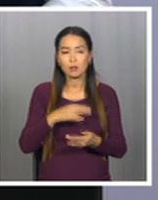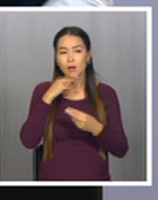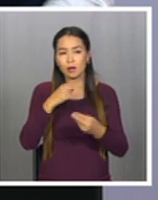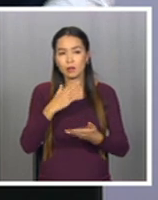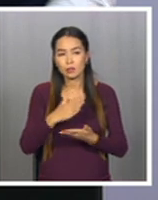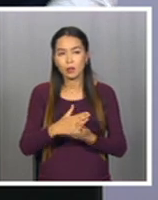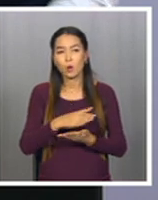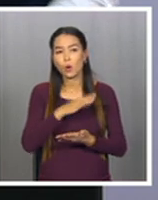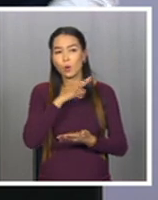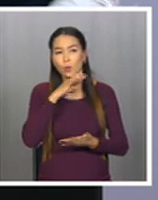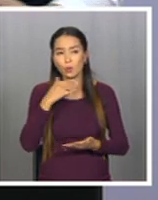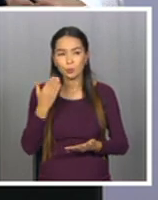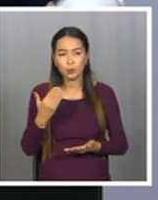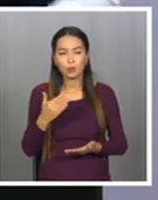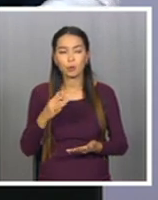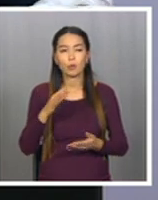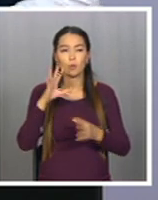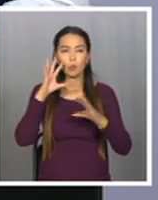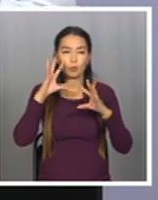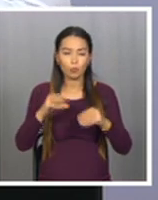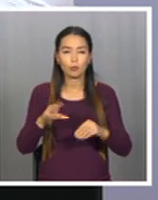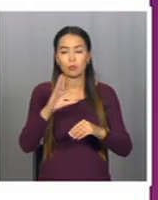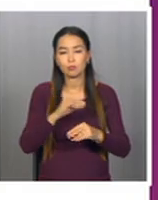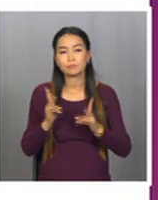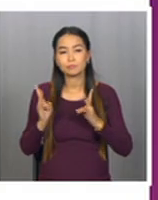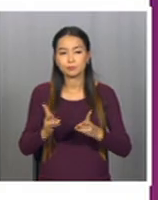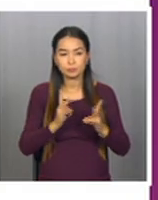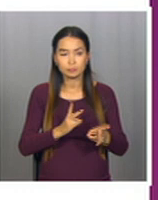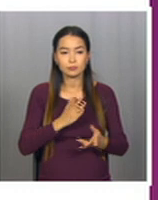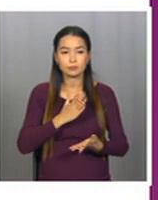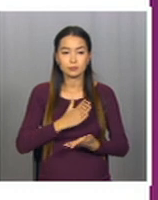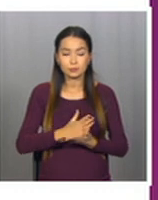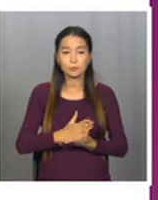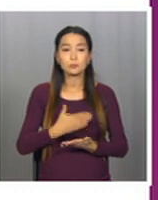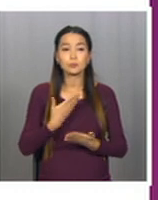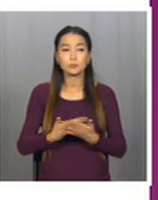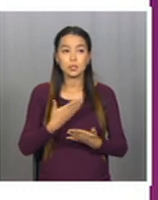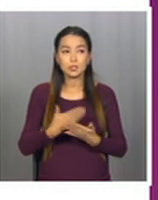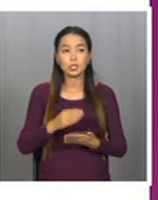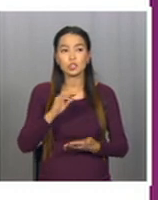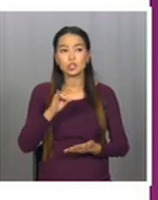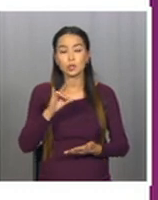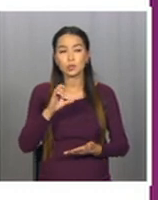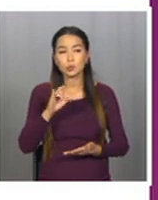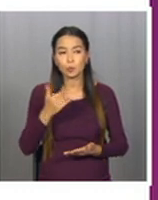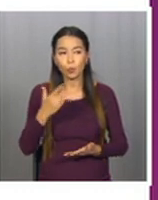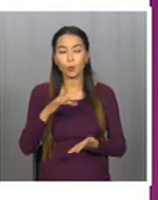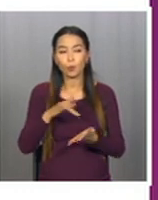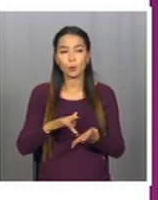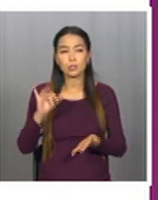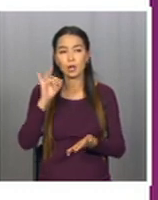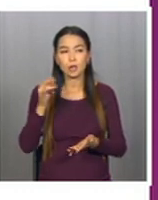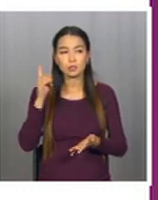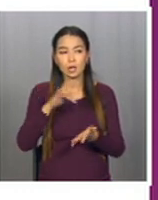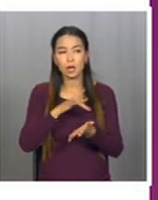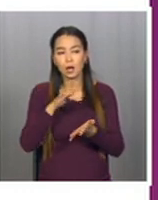көптеген қоныстар зардап шеккен болатынды. Мысалы, Жетісудағы ортағасырлық қалалардың қирауына,